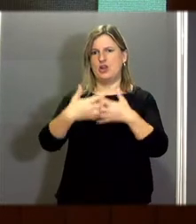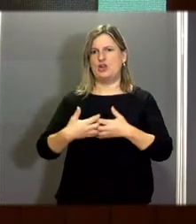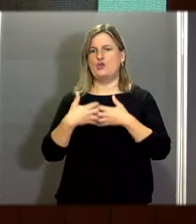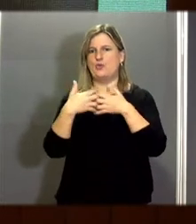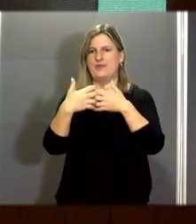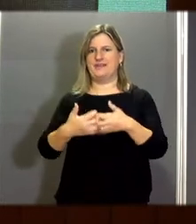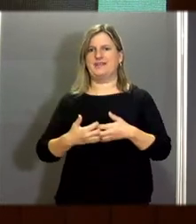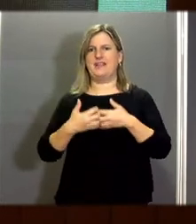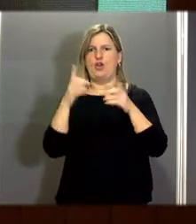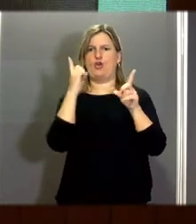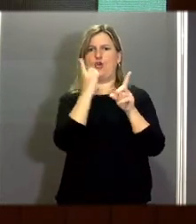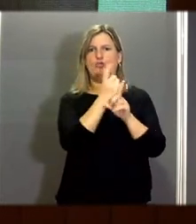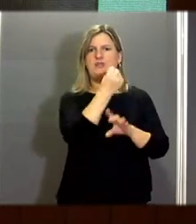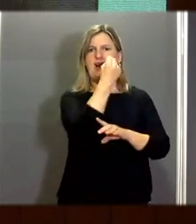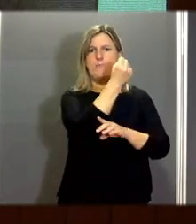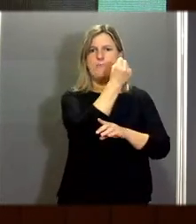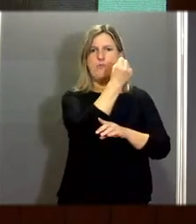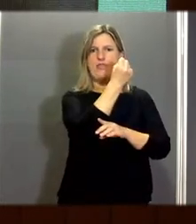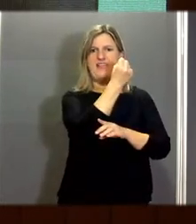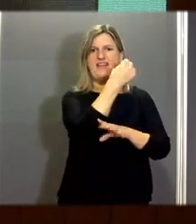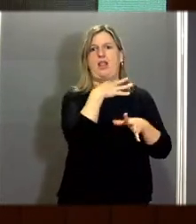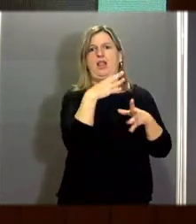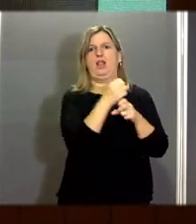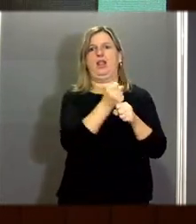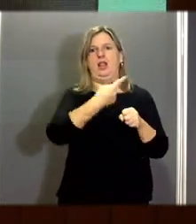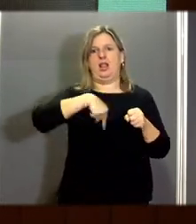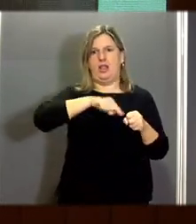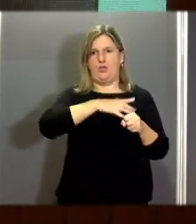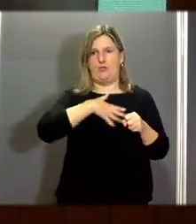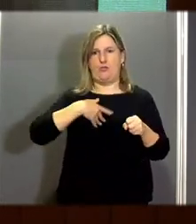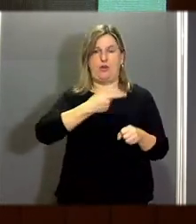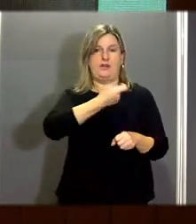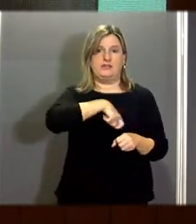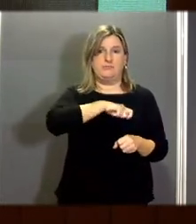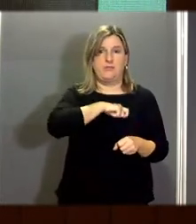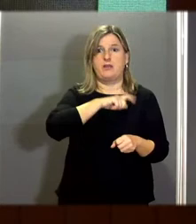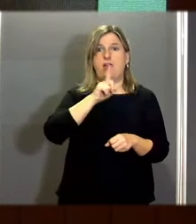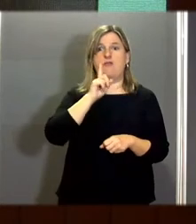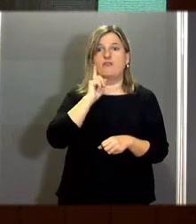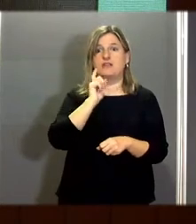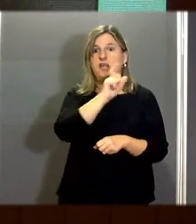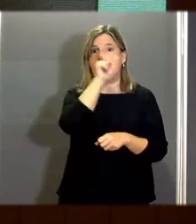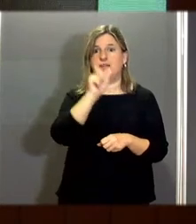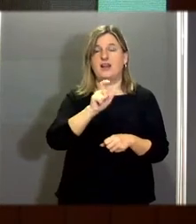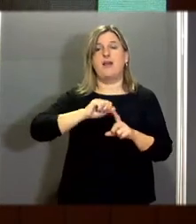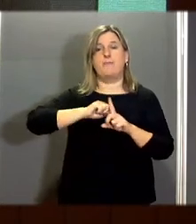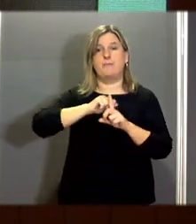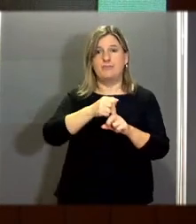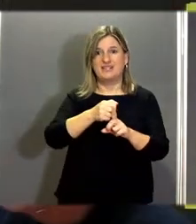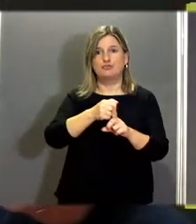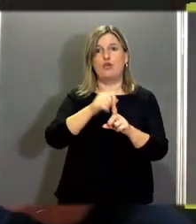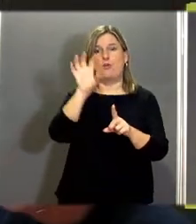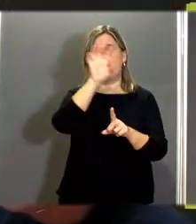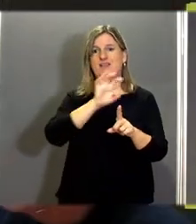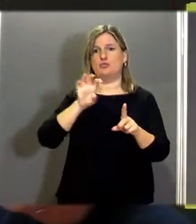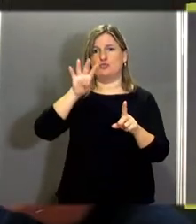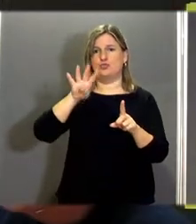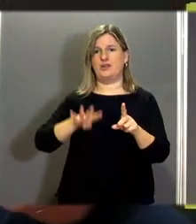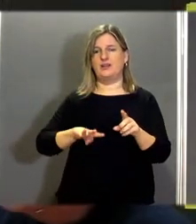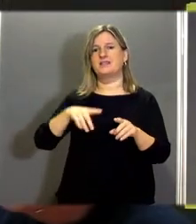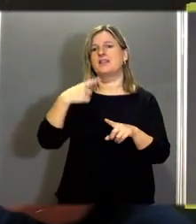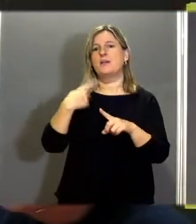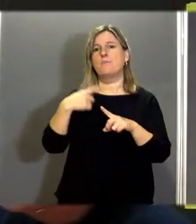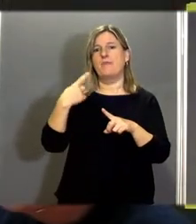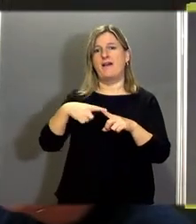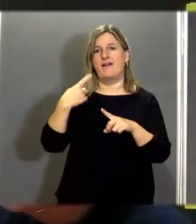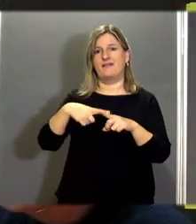és un poder opressió de l'Estat espanyol i francès i italià sobre els Països Catalans. Perquè no ens oblidem